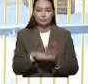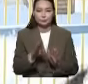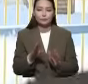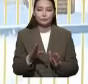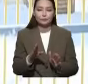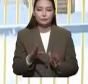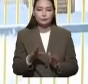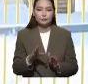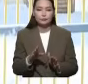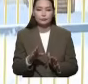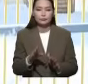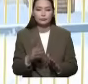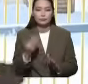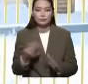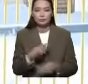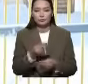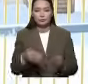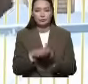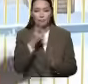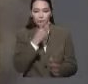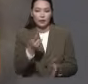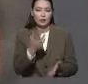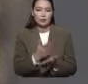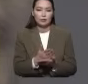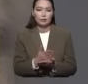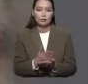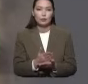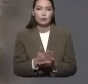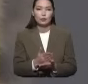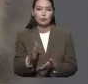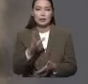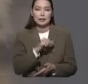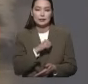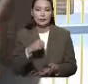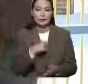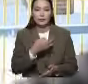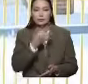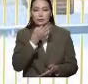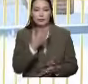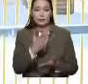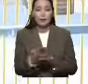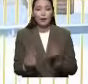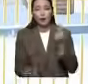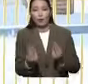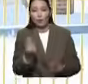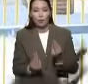қалғанша пайдалы ғой мында. Мен өздерің көресіңдер, өздері ақырын-ақырын жеп атырмына маралдар, жолбарысын балалар ойнайды,